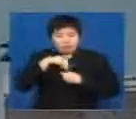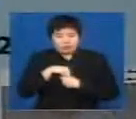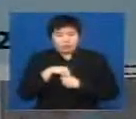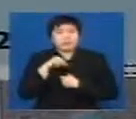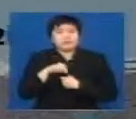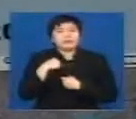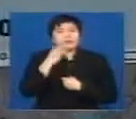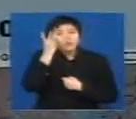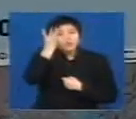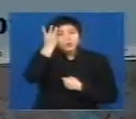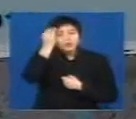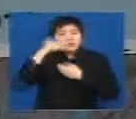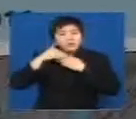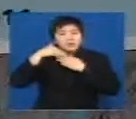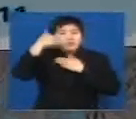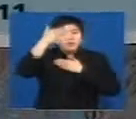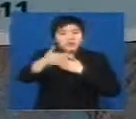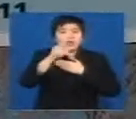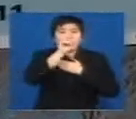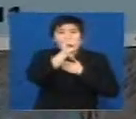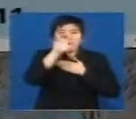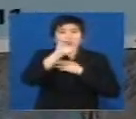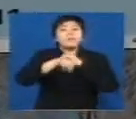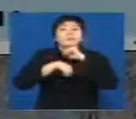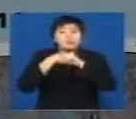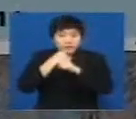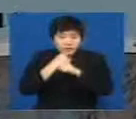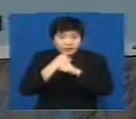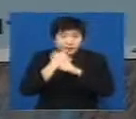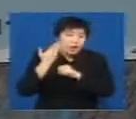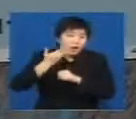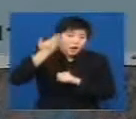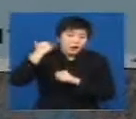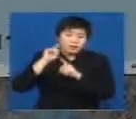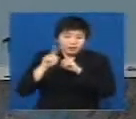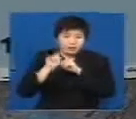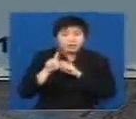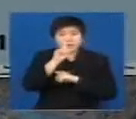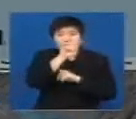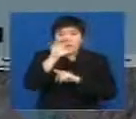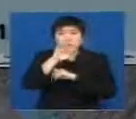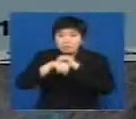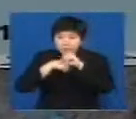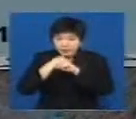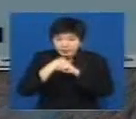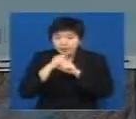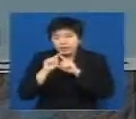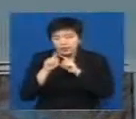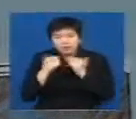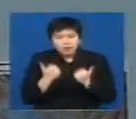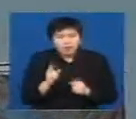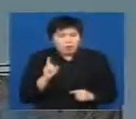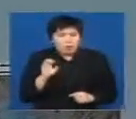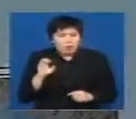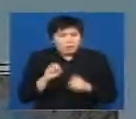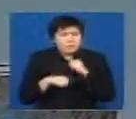วิธีคิด100ปีคือใช้สถิติ100ปีของความปลอดภัยก็เรียก100 year return period แล้วก็ถามว่า100ปีหน้า